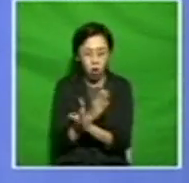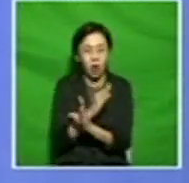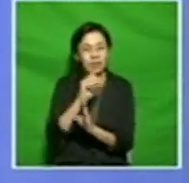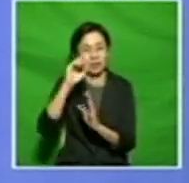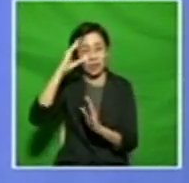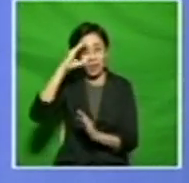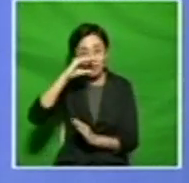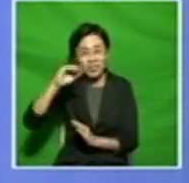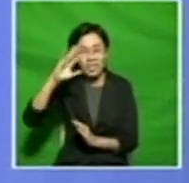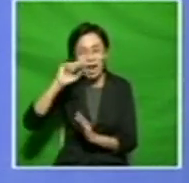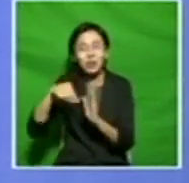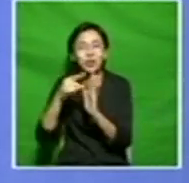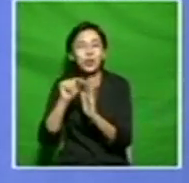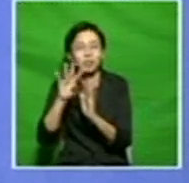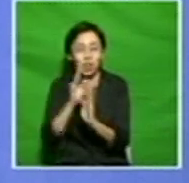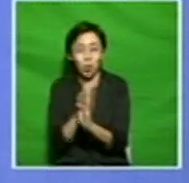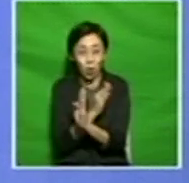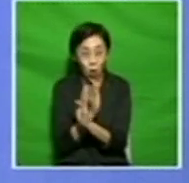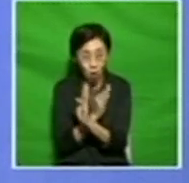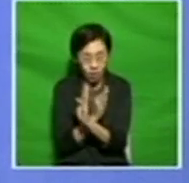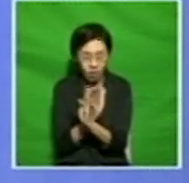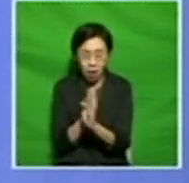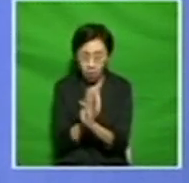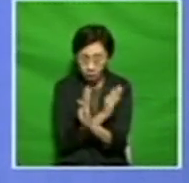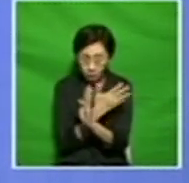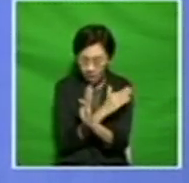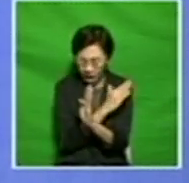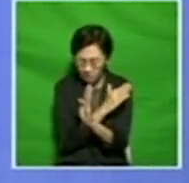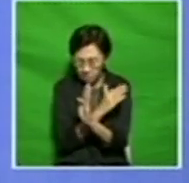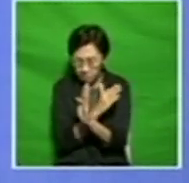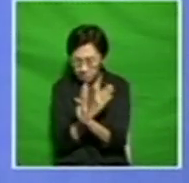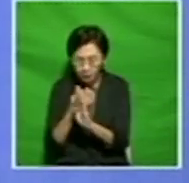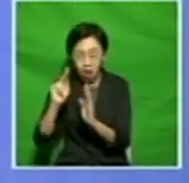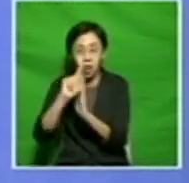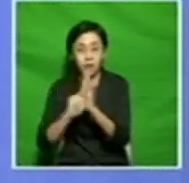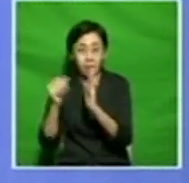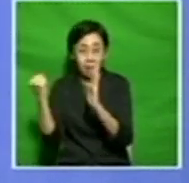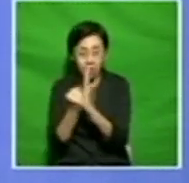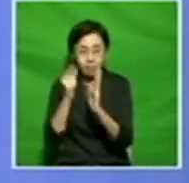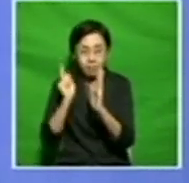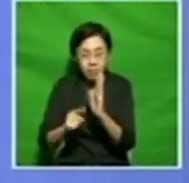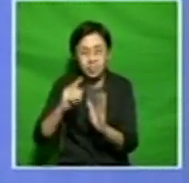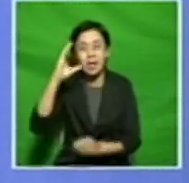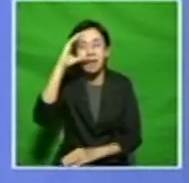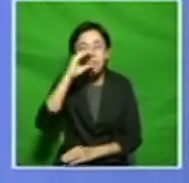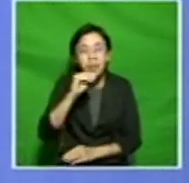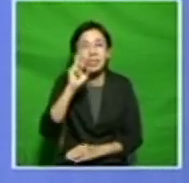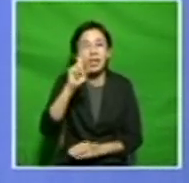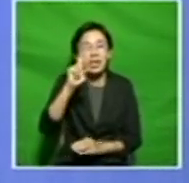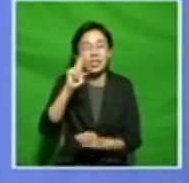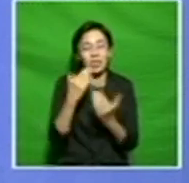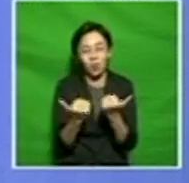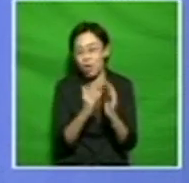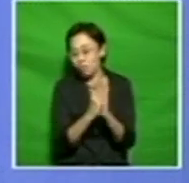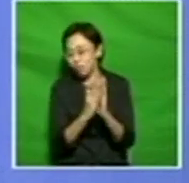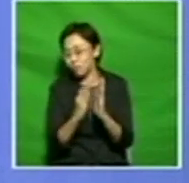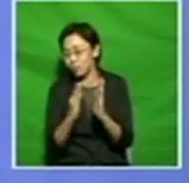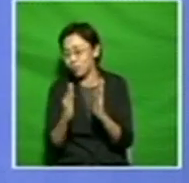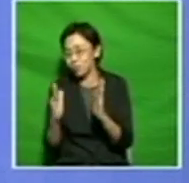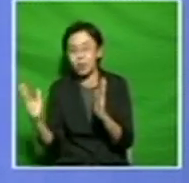หน้าแล้วก็จะเริ่มใช้บังคับกันจริงจังตั้งแต่หลังเที่ยงคืนของคืนวันนี้เป็นต้นไป